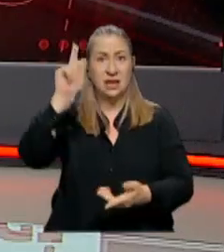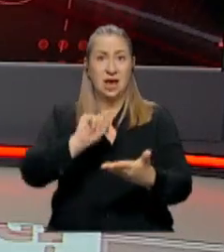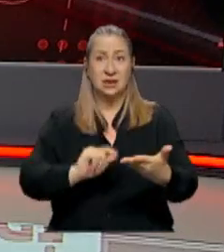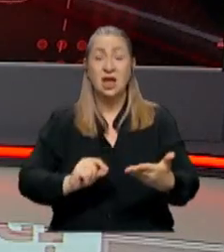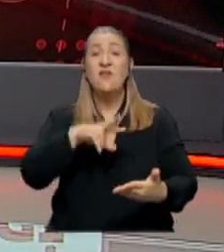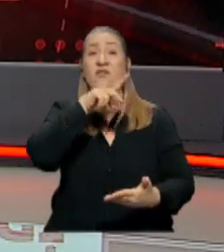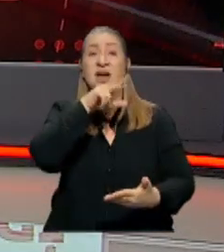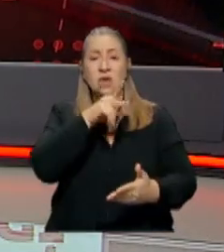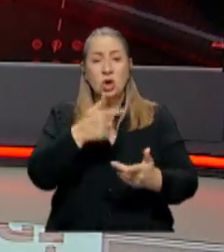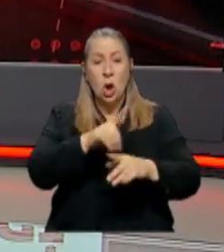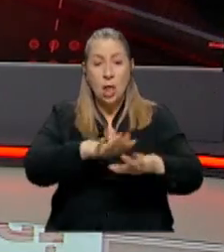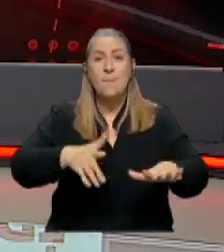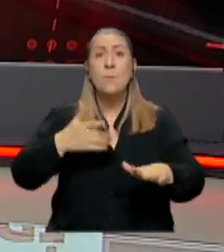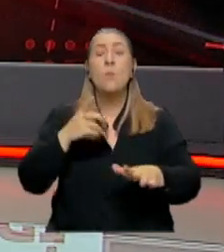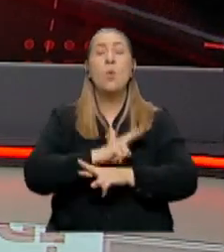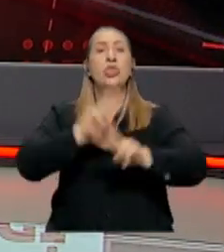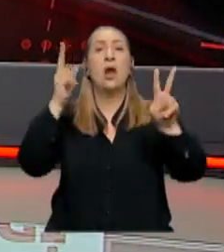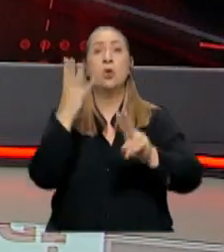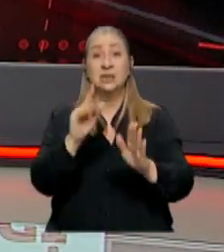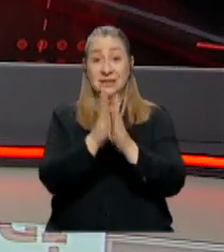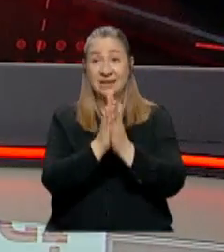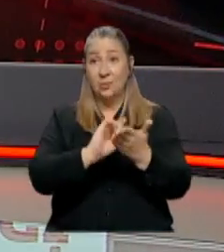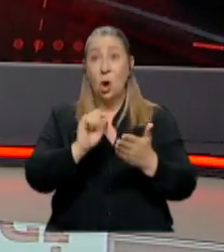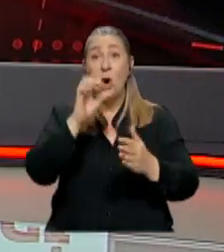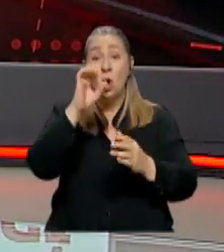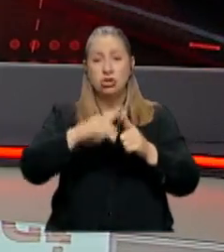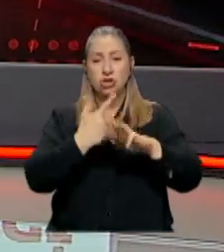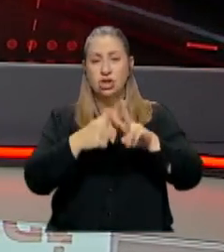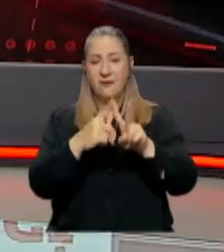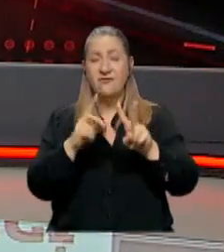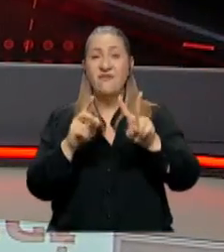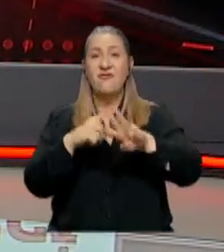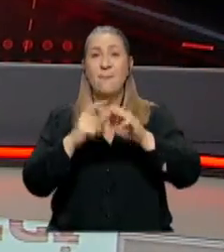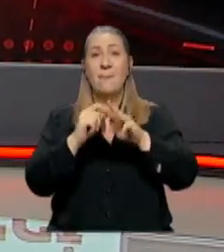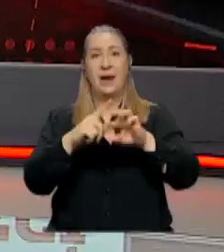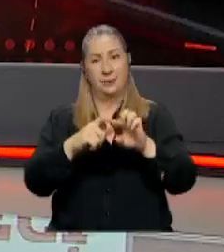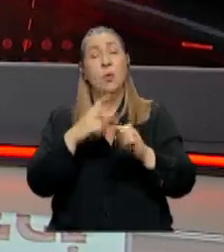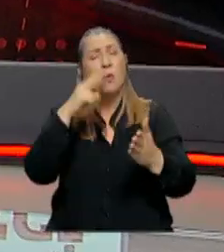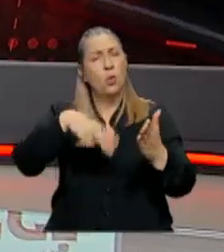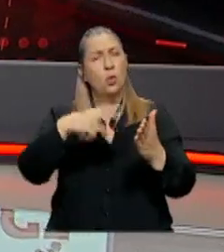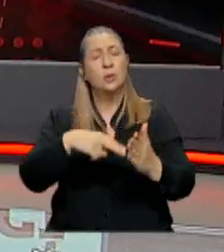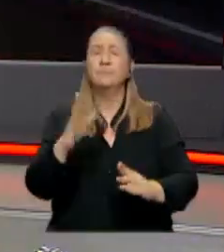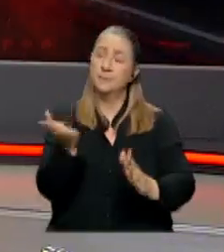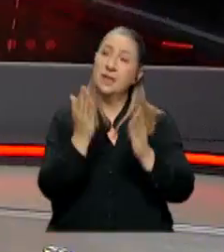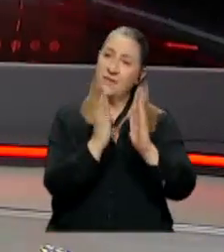Fransız kırsalının modernleşmesi diye bir kitap yazmıştır. Eugene Weber. Okuyun. Devam edelim.